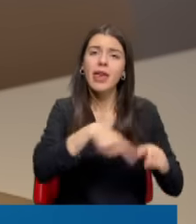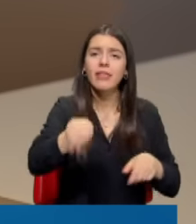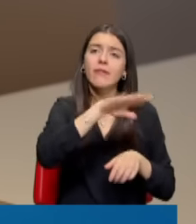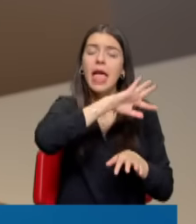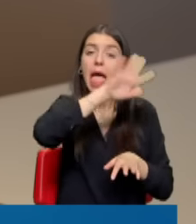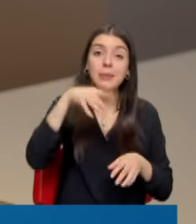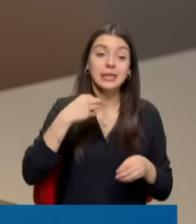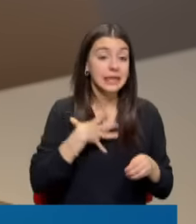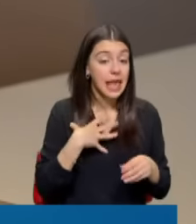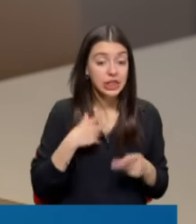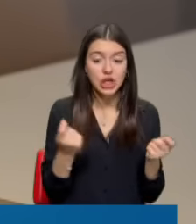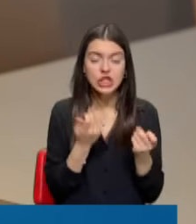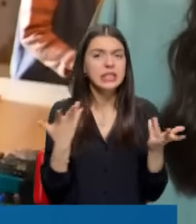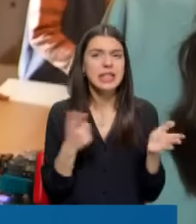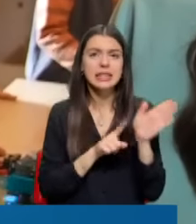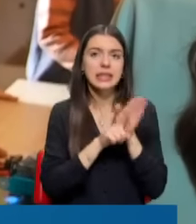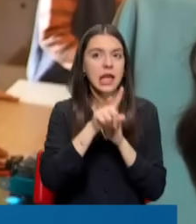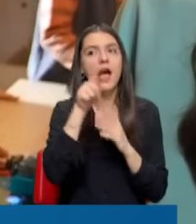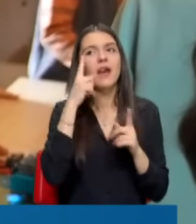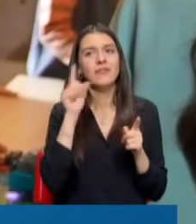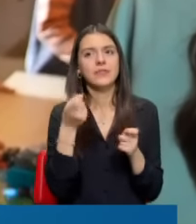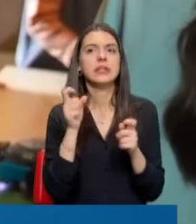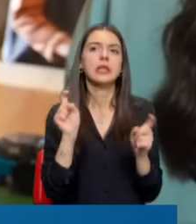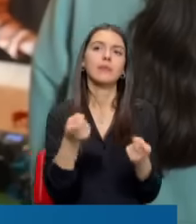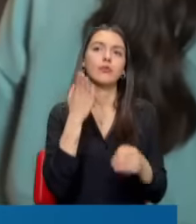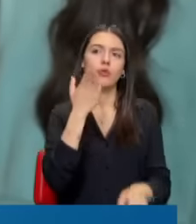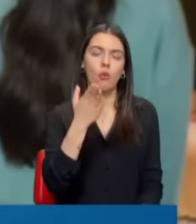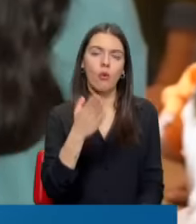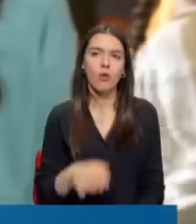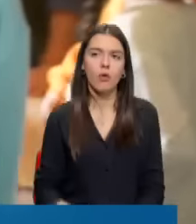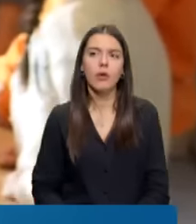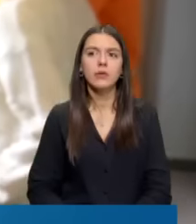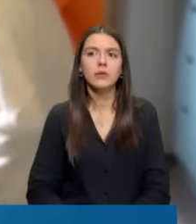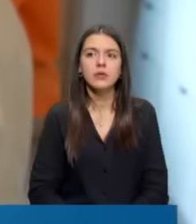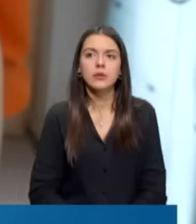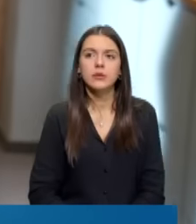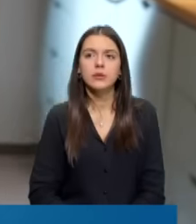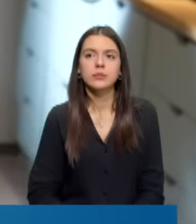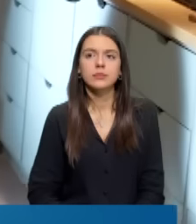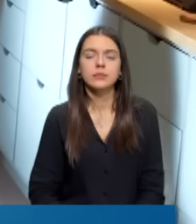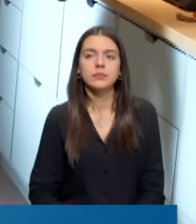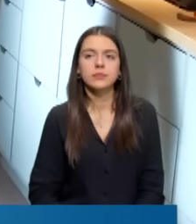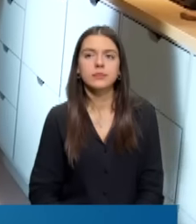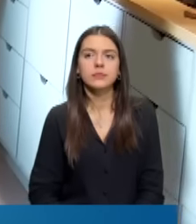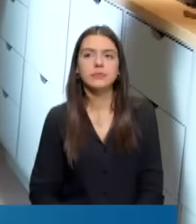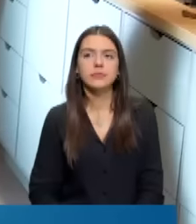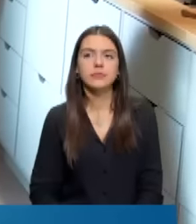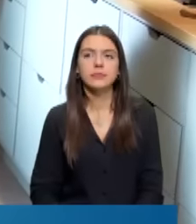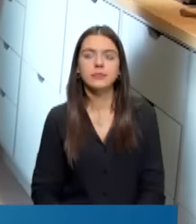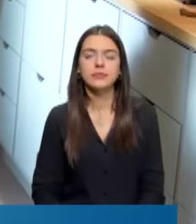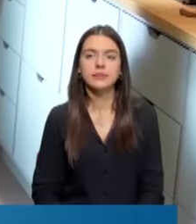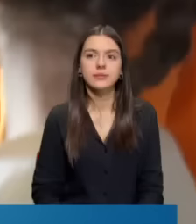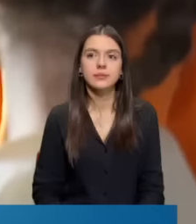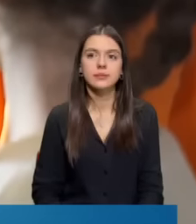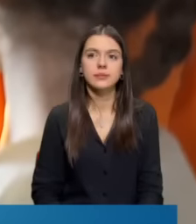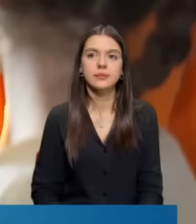ve işlerini geliştirme fırsatı buluyor. Bunu gövde olarak, bunu kafa olarak ve biz muhteşem şeyler